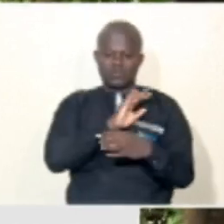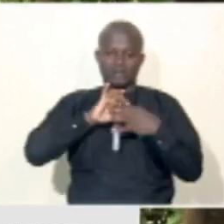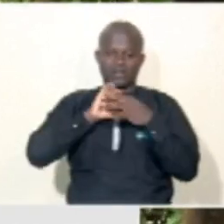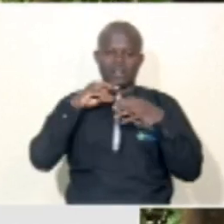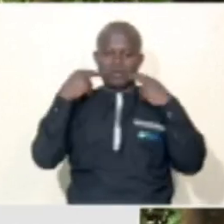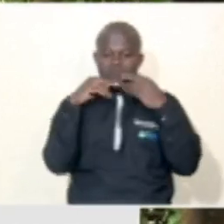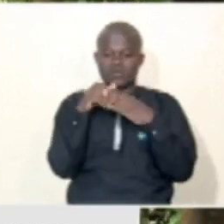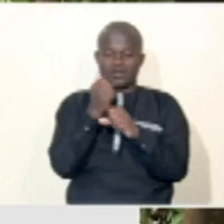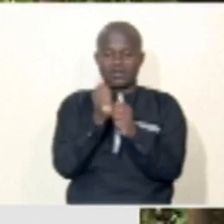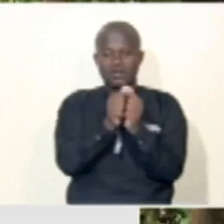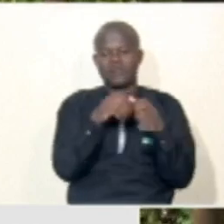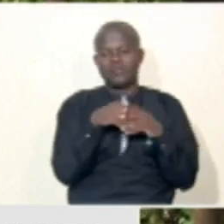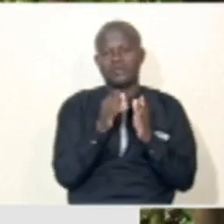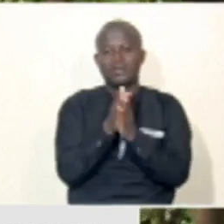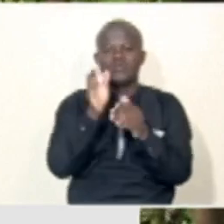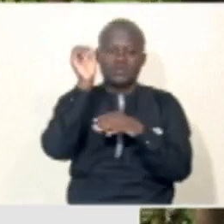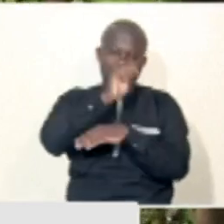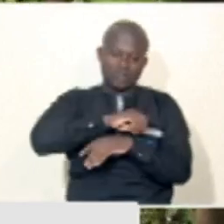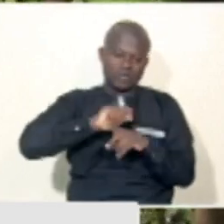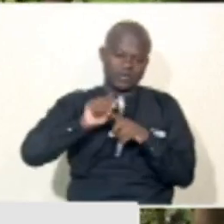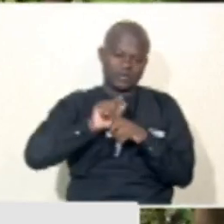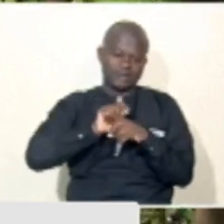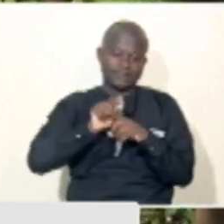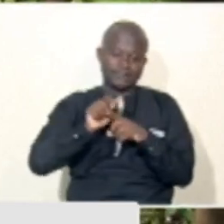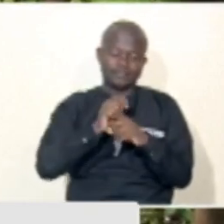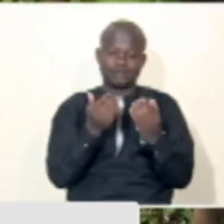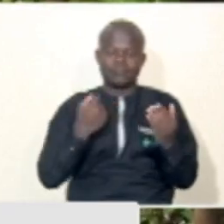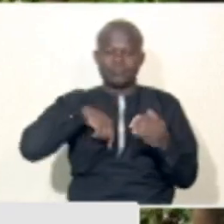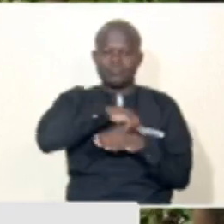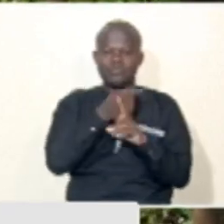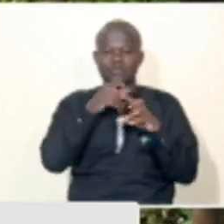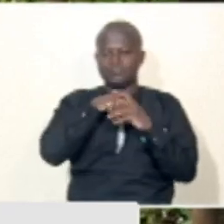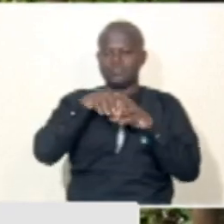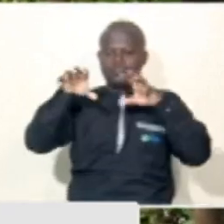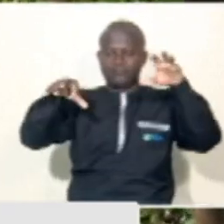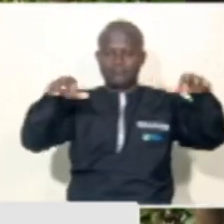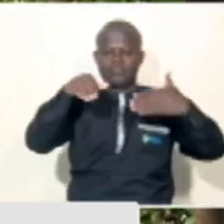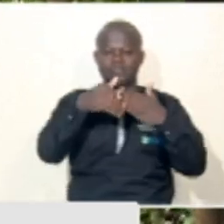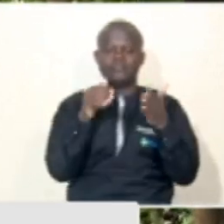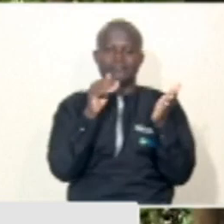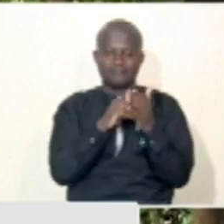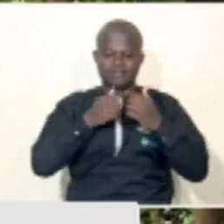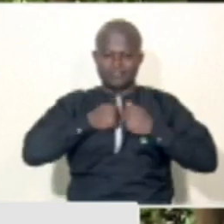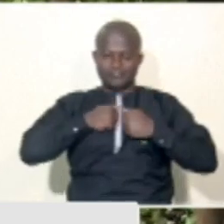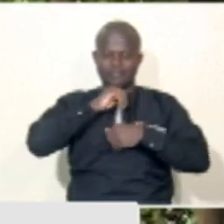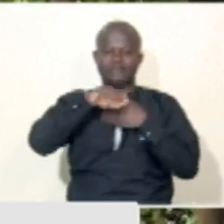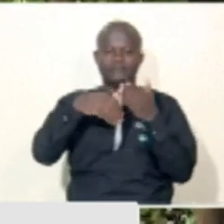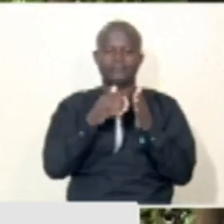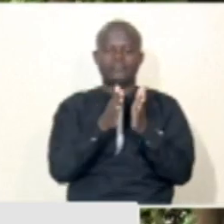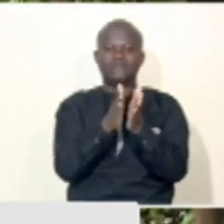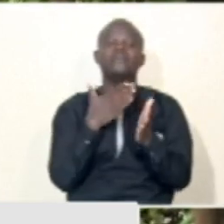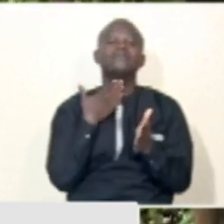rusange, tuzarushaho guhugura abana bacu baturuka mu ntara yacu cyangwa se n'abanyarwanda muri rusange